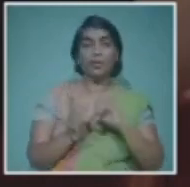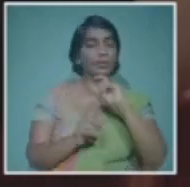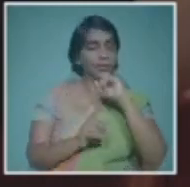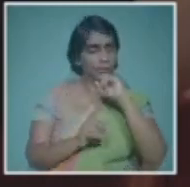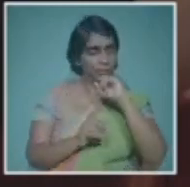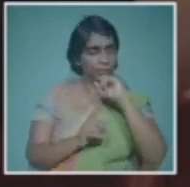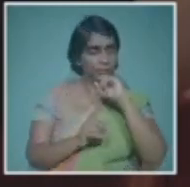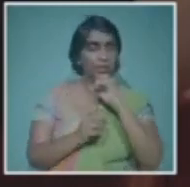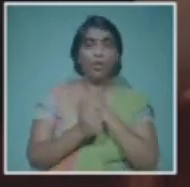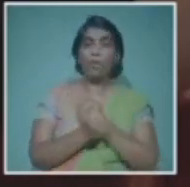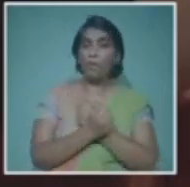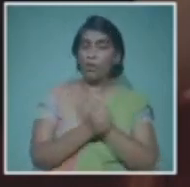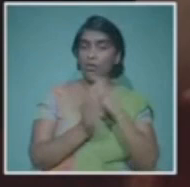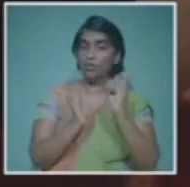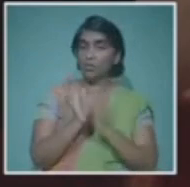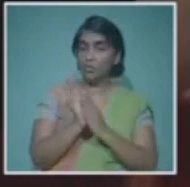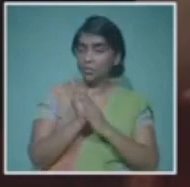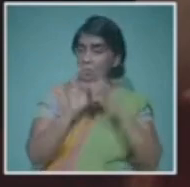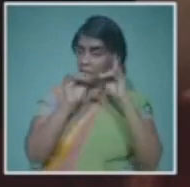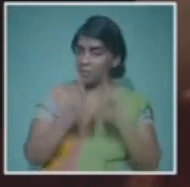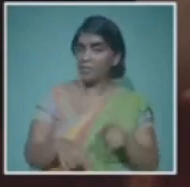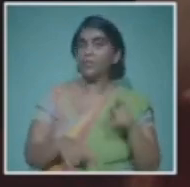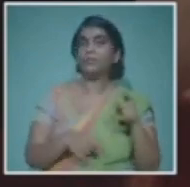අධිකරණය, පොලිස් කොමිසම් සභාව වැනි